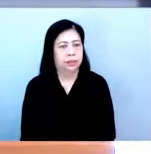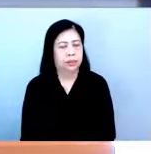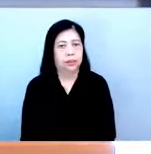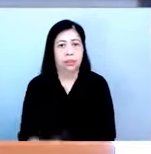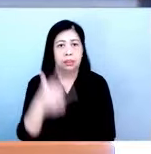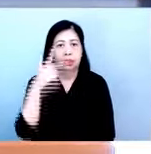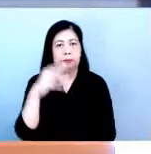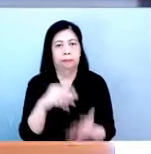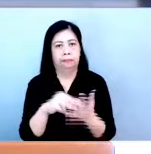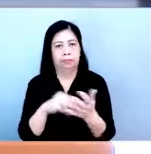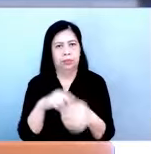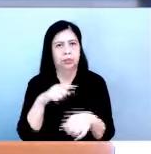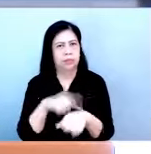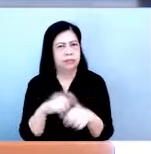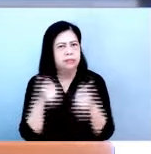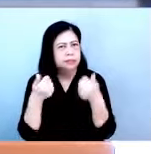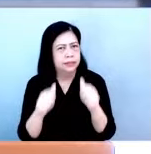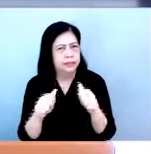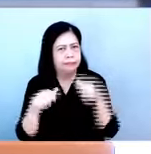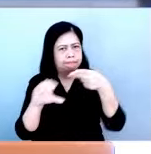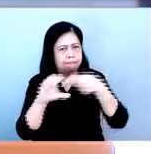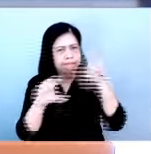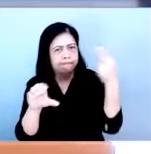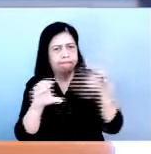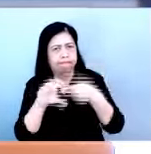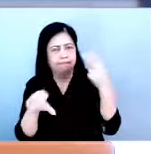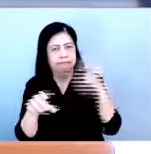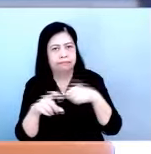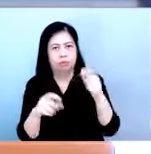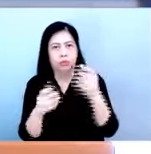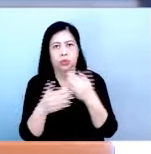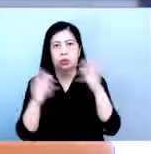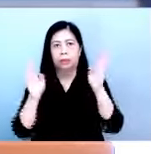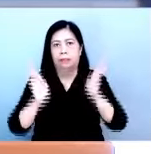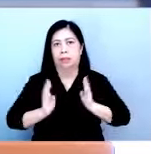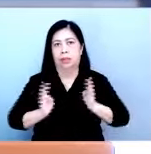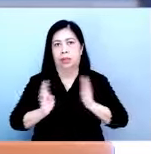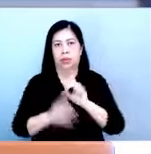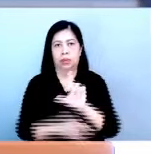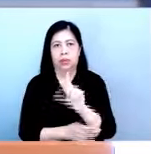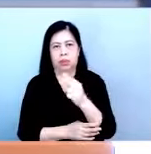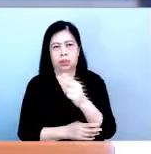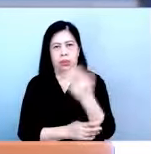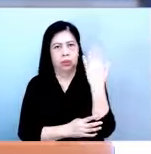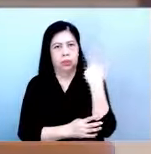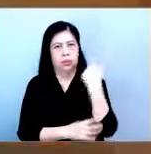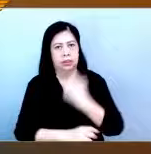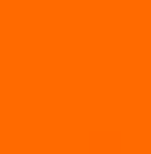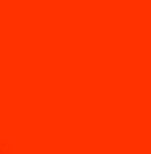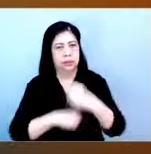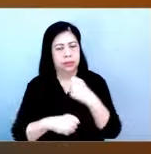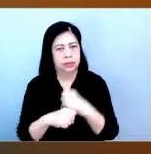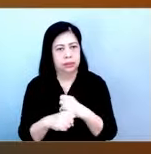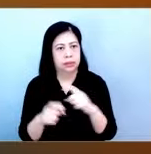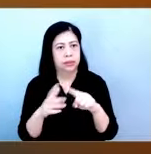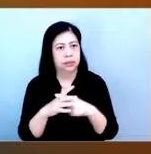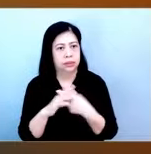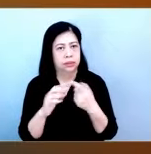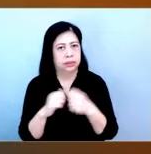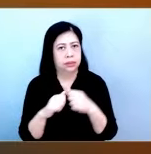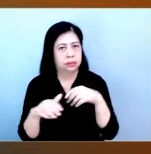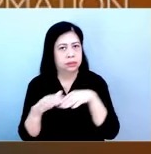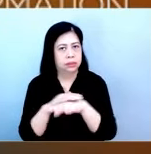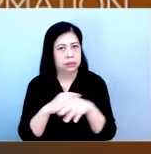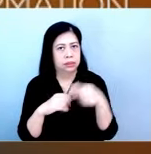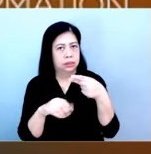3 milyong beses daw sinubukang i-hack ang data system ng Baguio City LGU nitong nakaraang taon. Nagsimula raw ang cyber attack sa